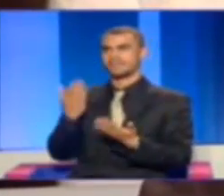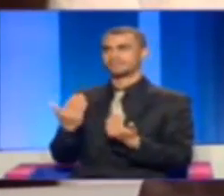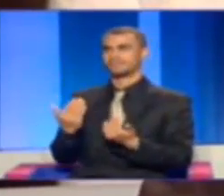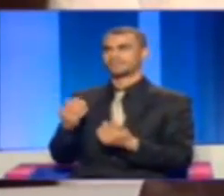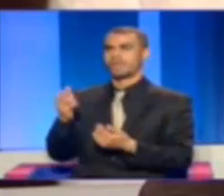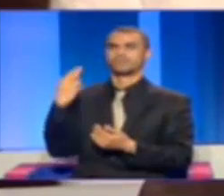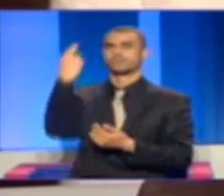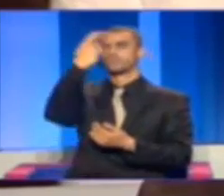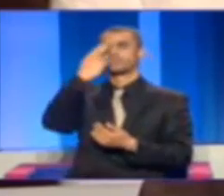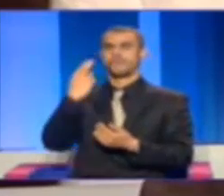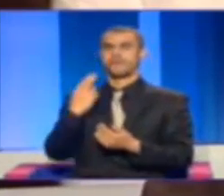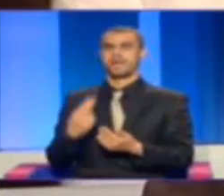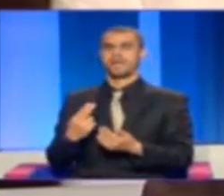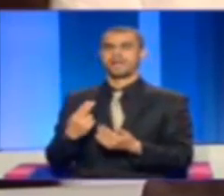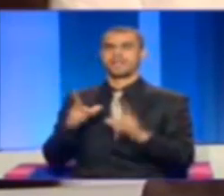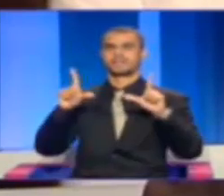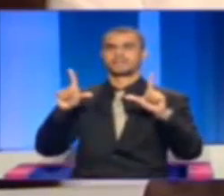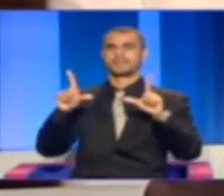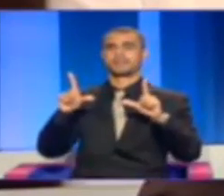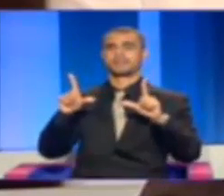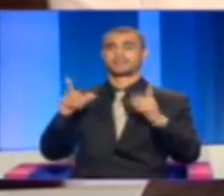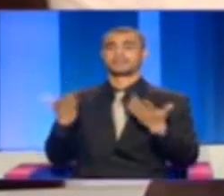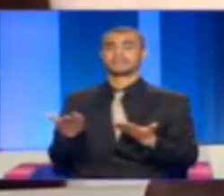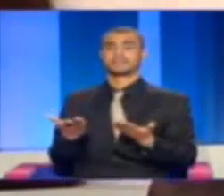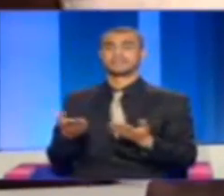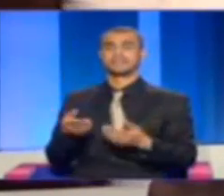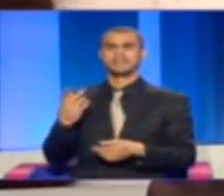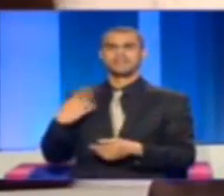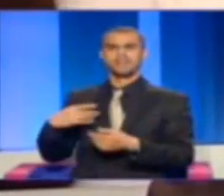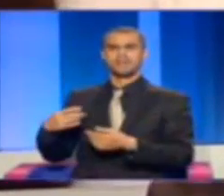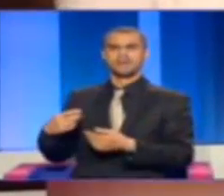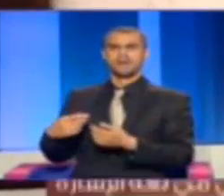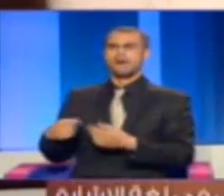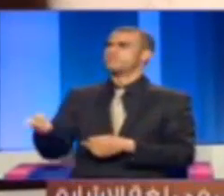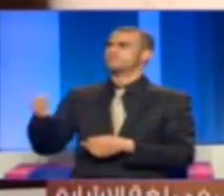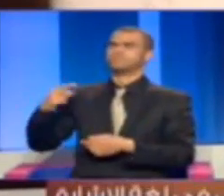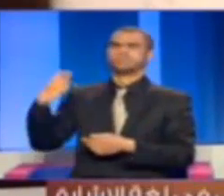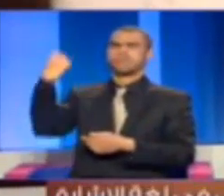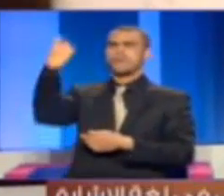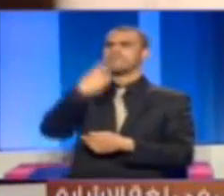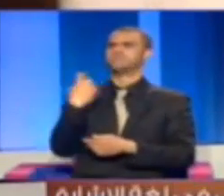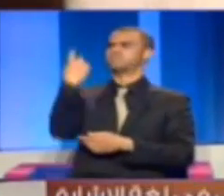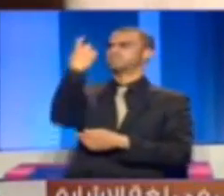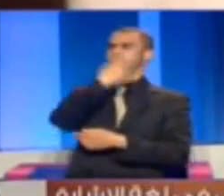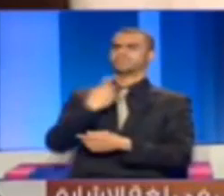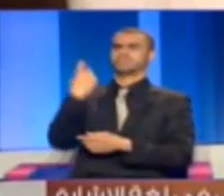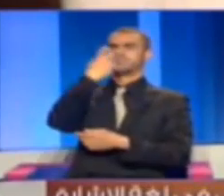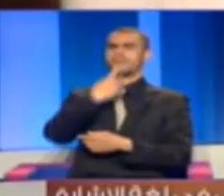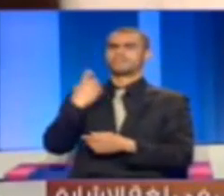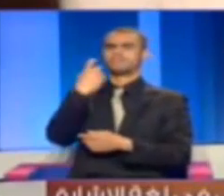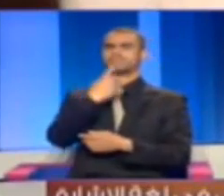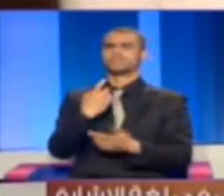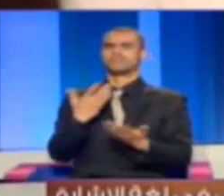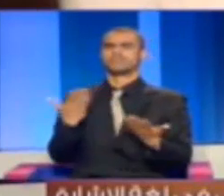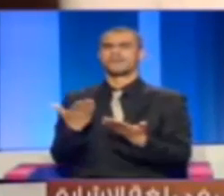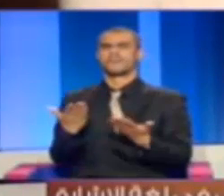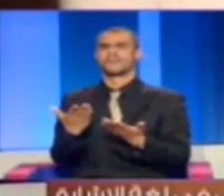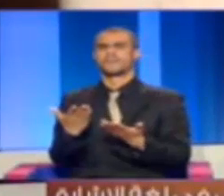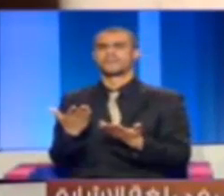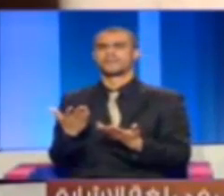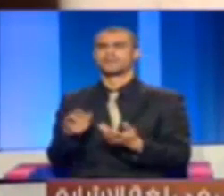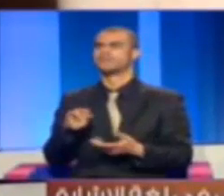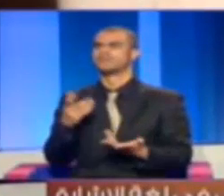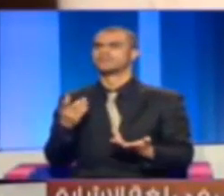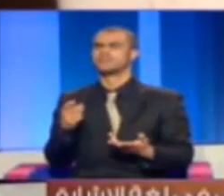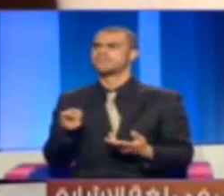السؤال ديال الاعلام، لانه يطرح علي اسئله كثيره من الاشخاص الصم، ماشي غير من الرباط او من جميع المدن